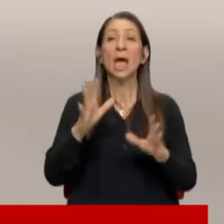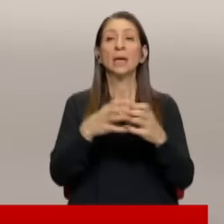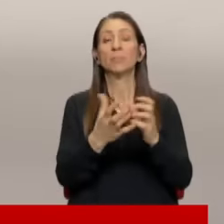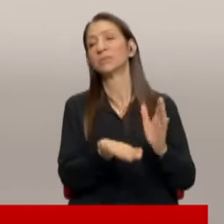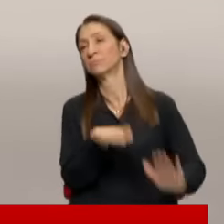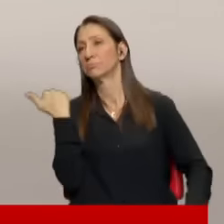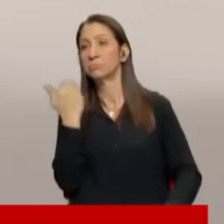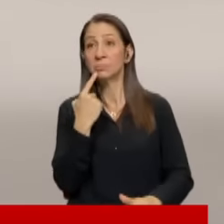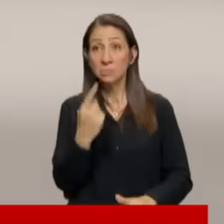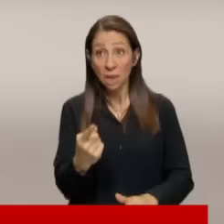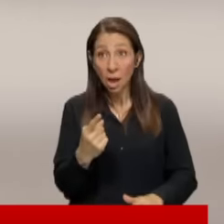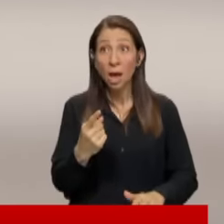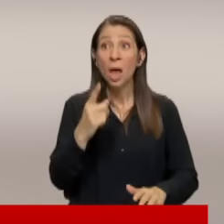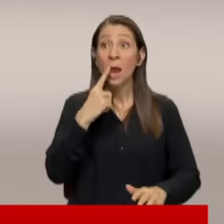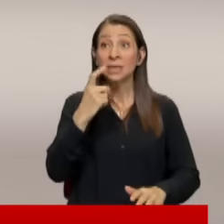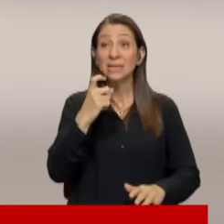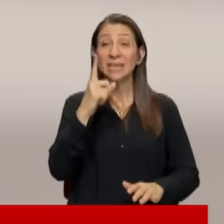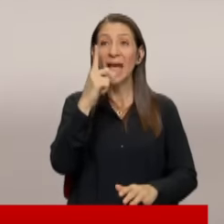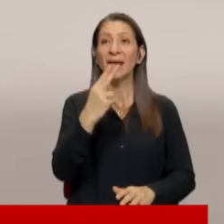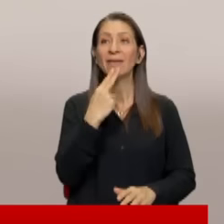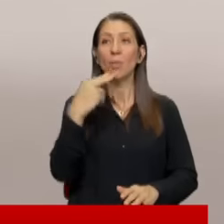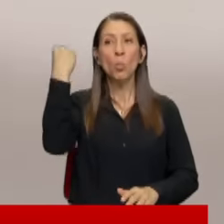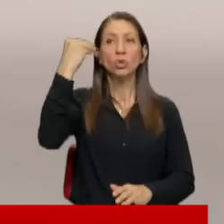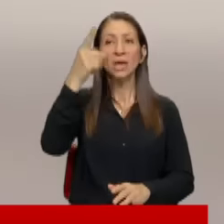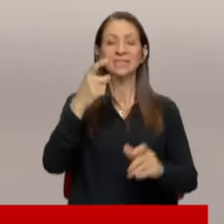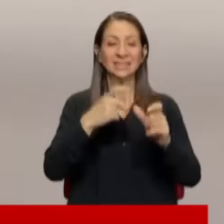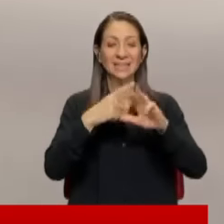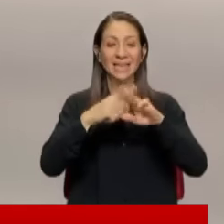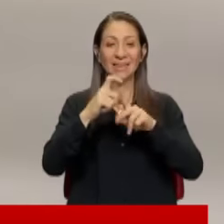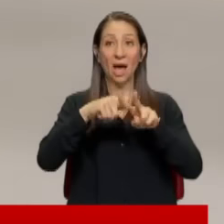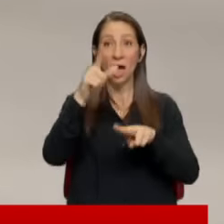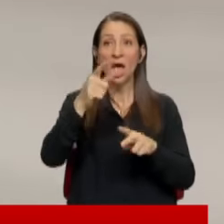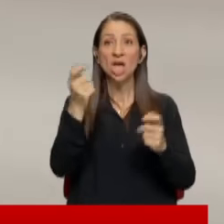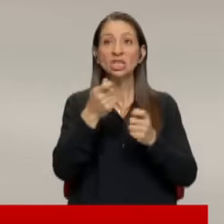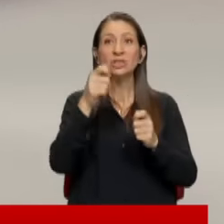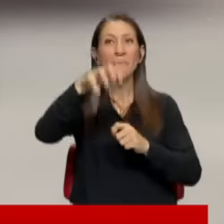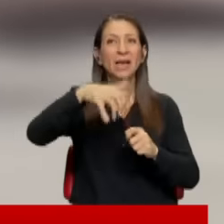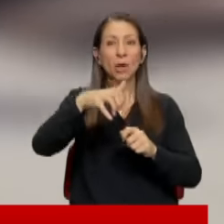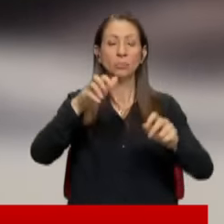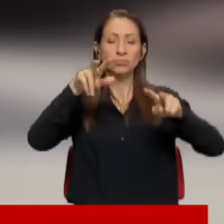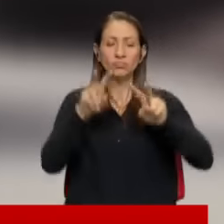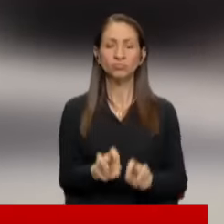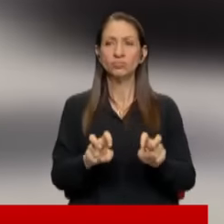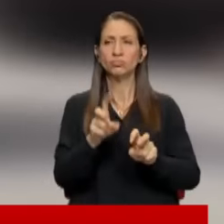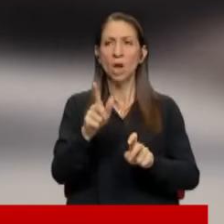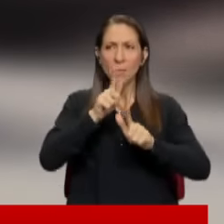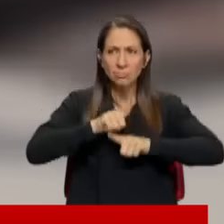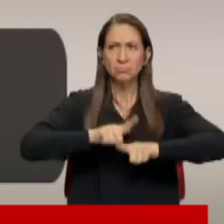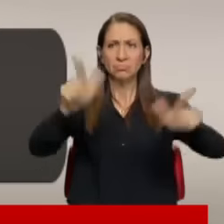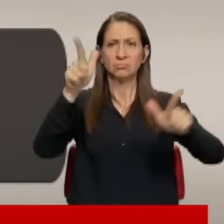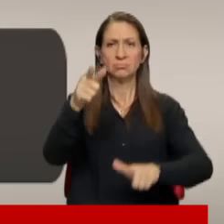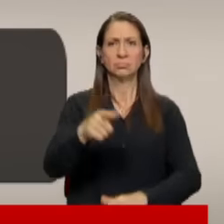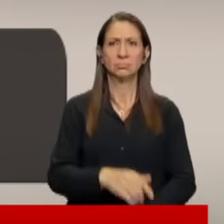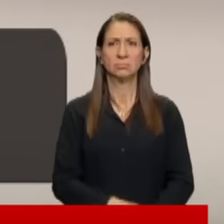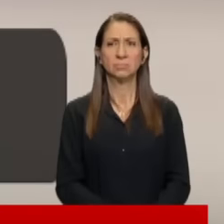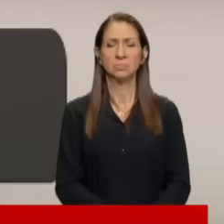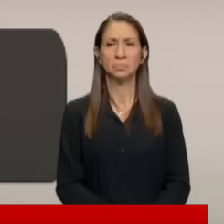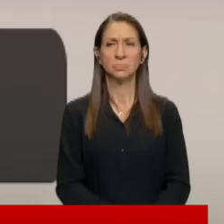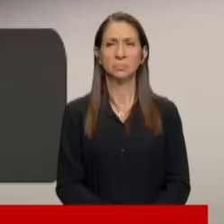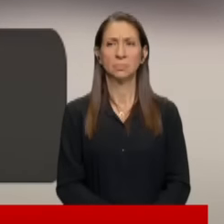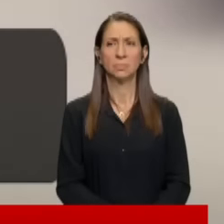ekibi çekmek isteyince Elazığ'ın tek kadın muhtarı Seda Gündoğan iş makinalarının önüne oturup böyle isyan etti. Müdürü